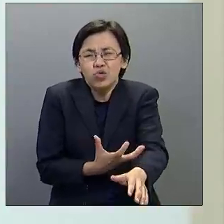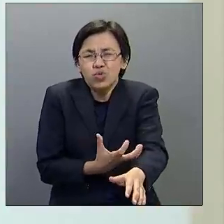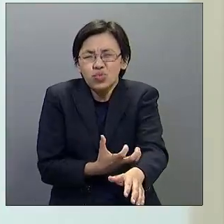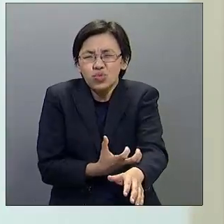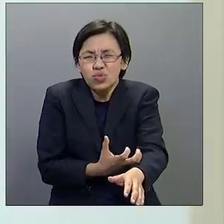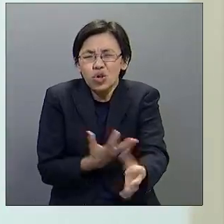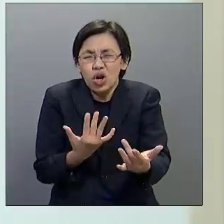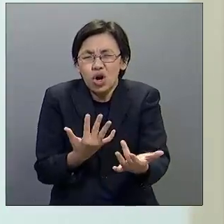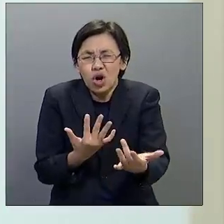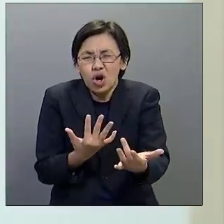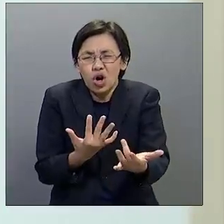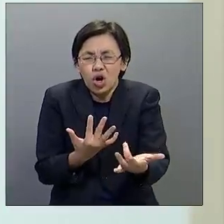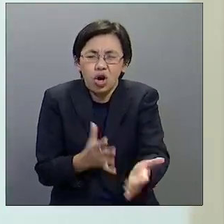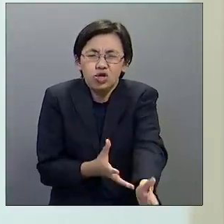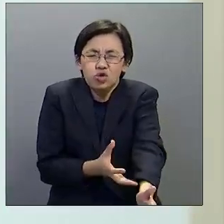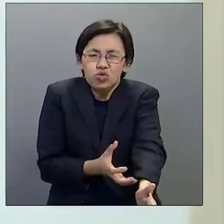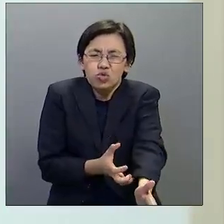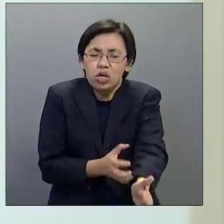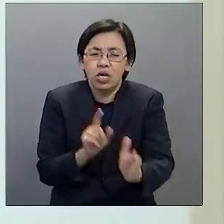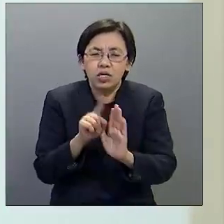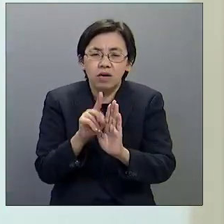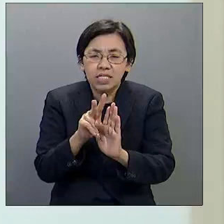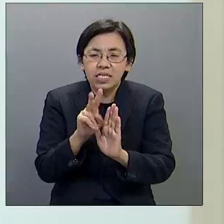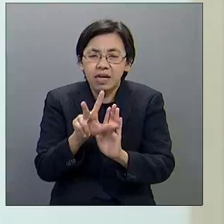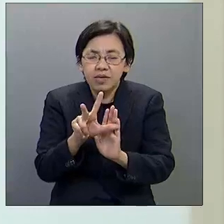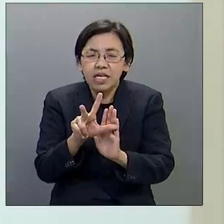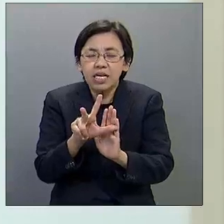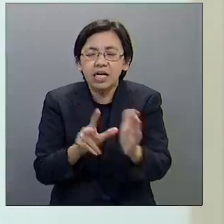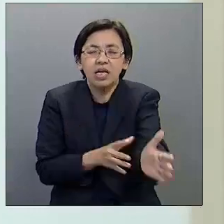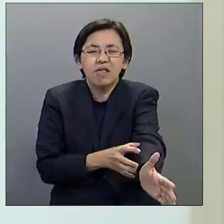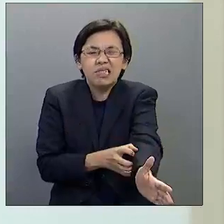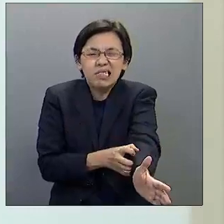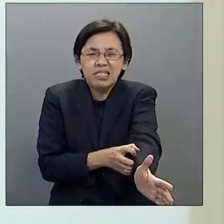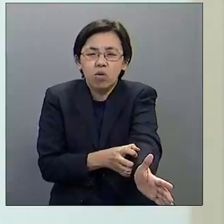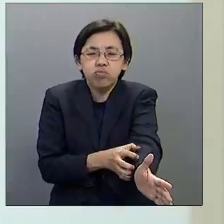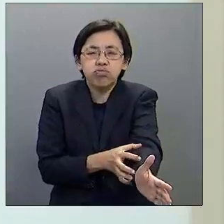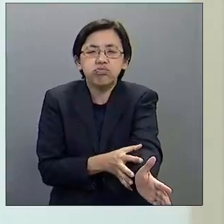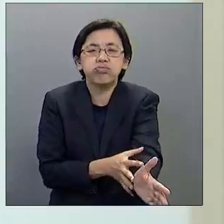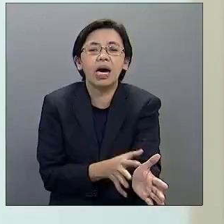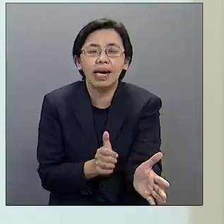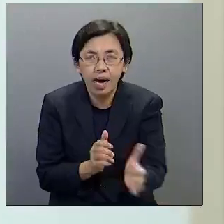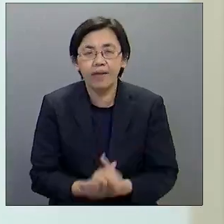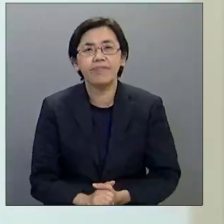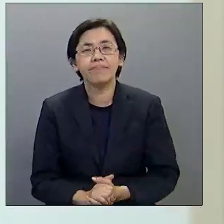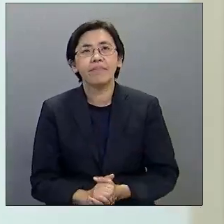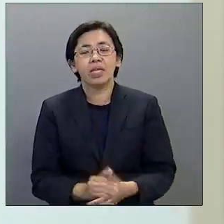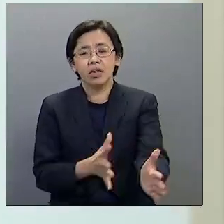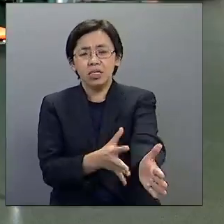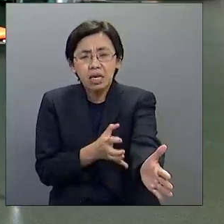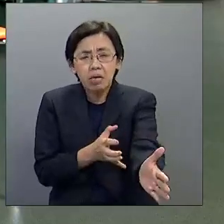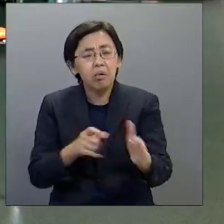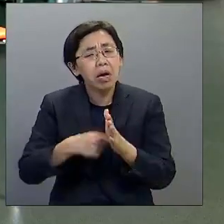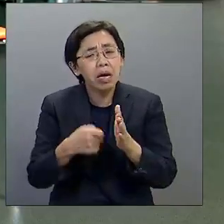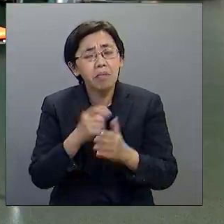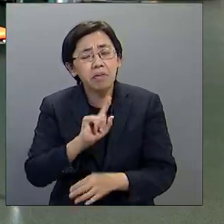จะหายไปจะเกิดขึ้นประมาณ 2-3 นาทีแล้วก็จะหายไปนะคะโดยสาเหตุของตะคริวอะค่ะยังไม่ทราบแน่ชัด